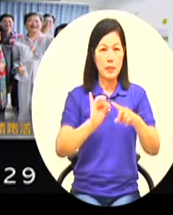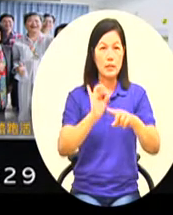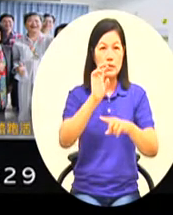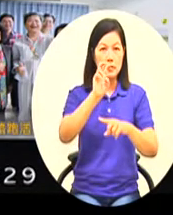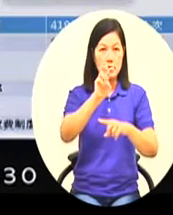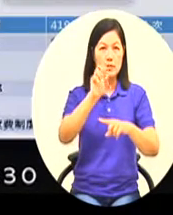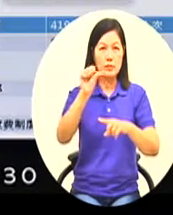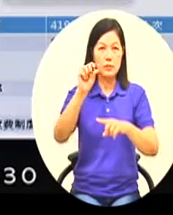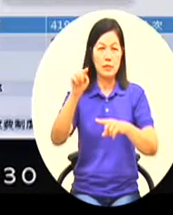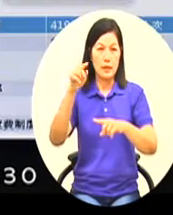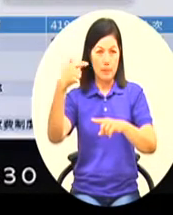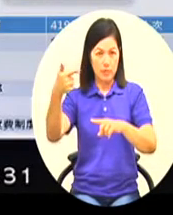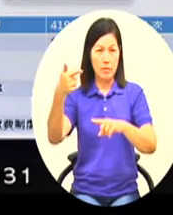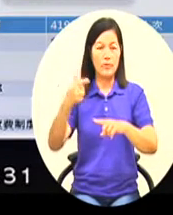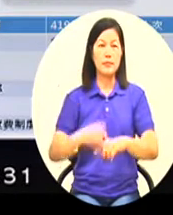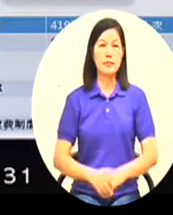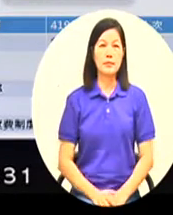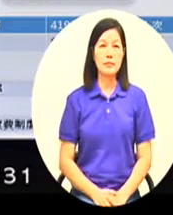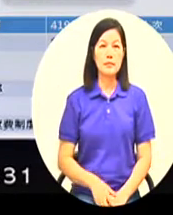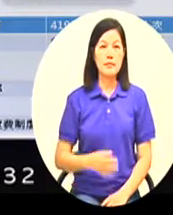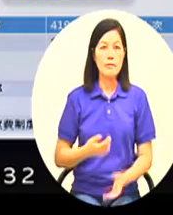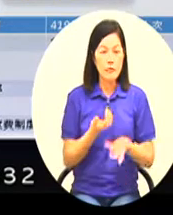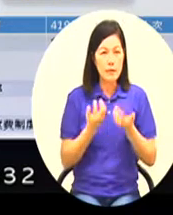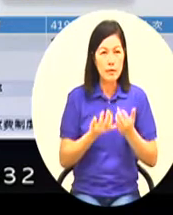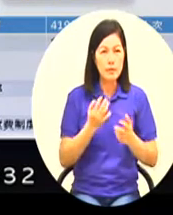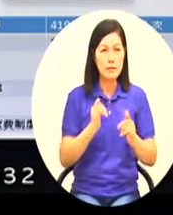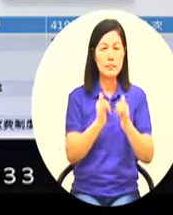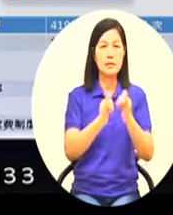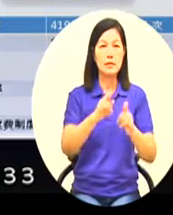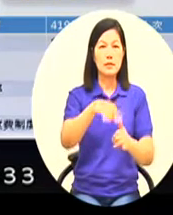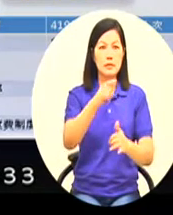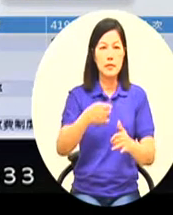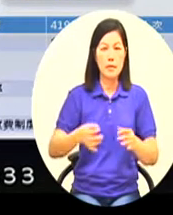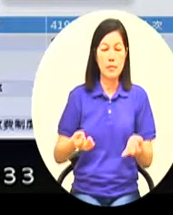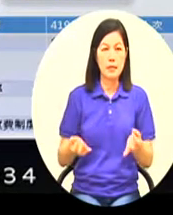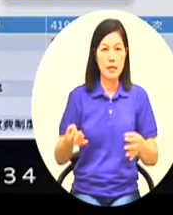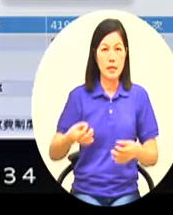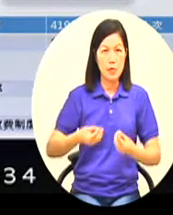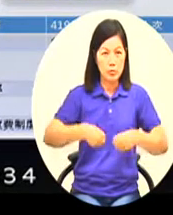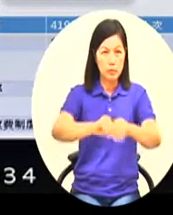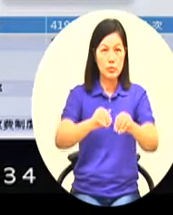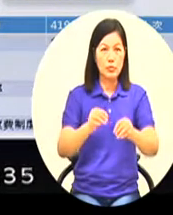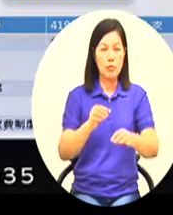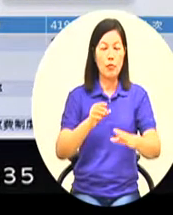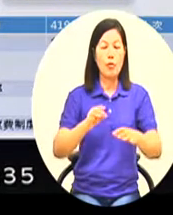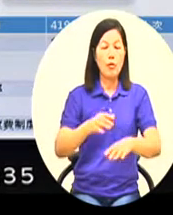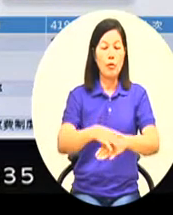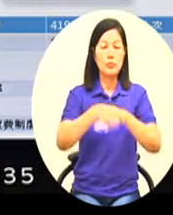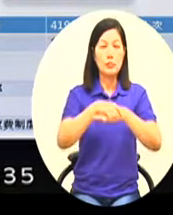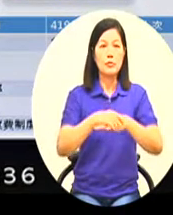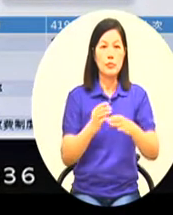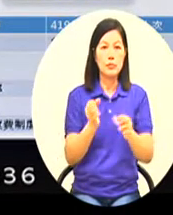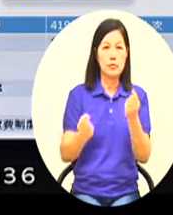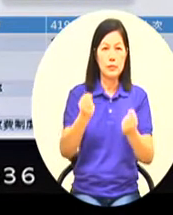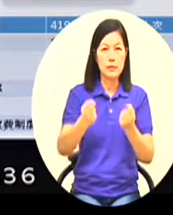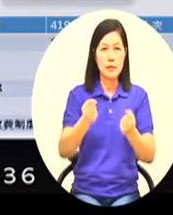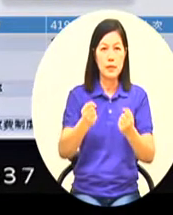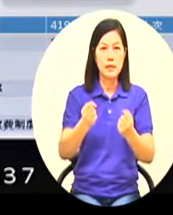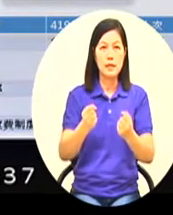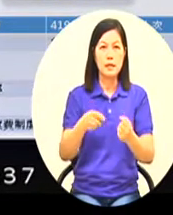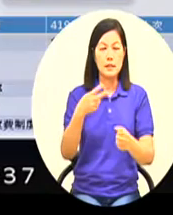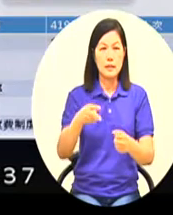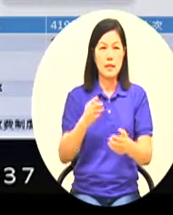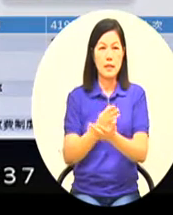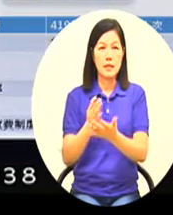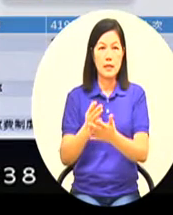25.69%。 本期热心市民与公益团体捐赠救护车4辆及救护器材4匹，为提升